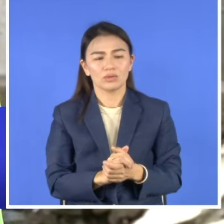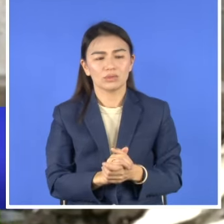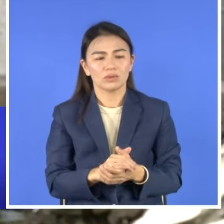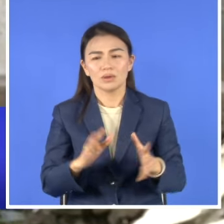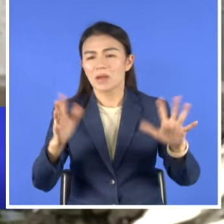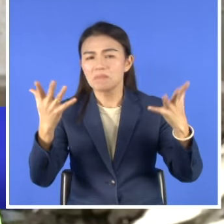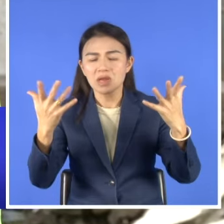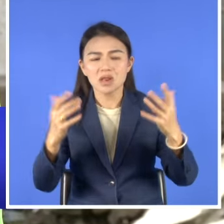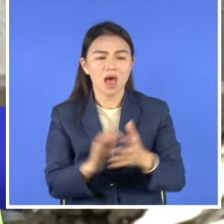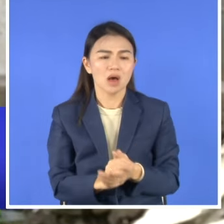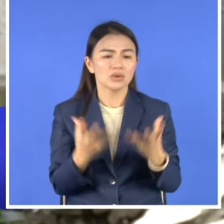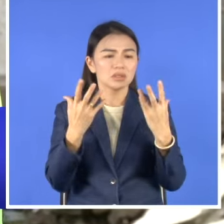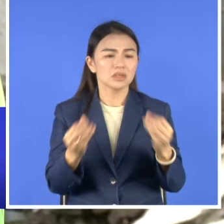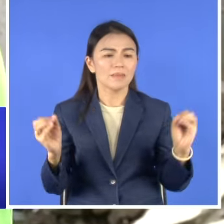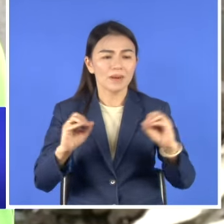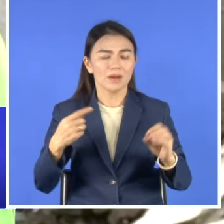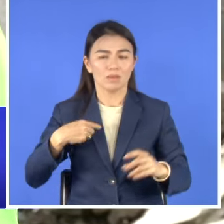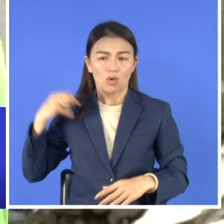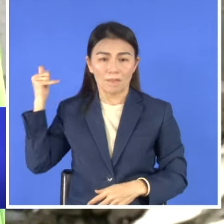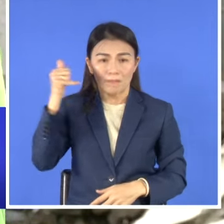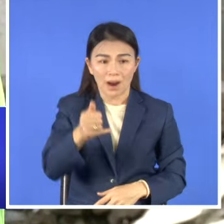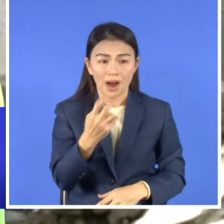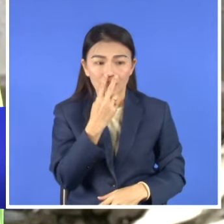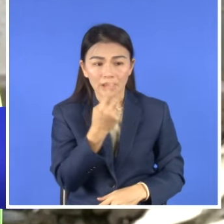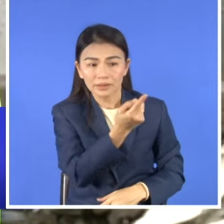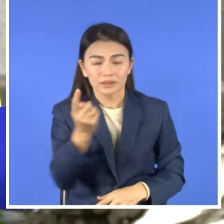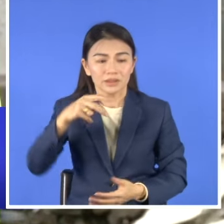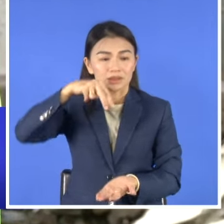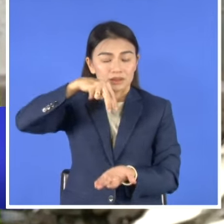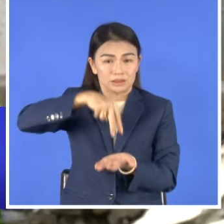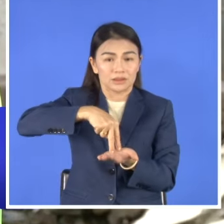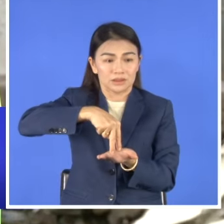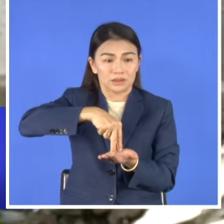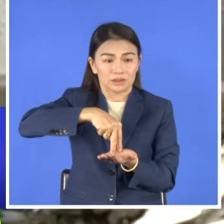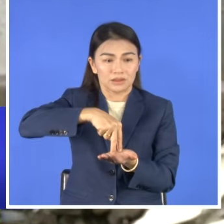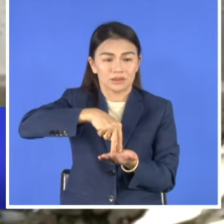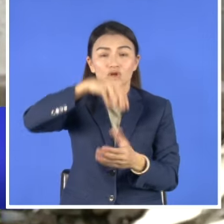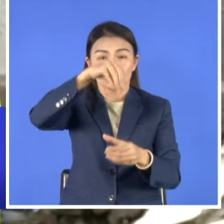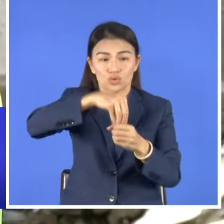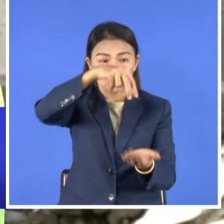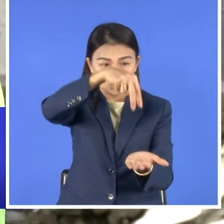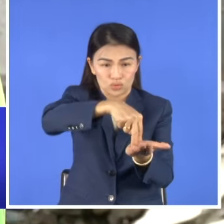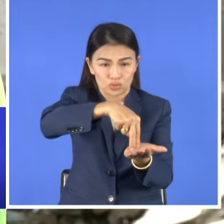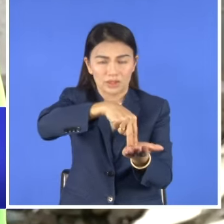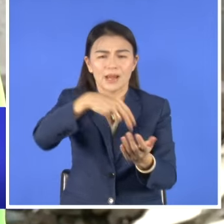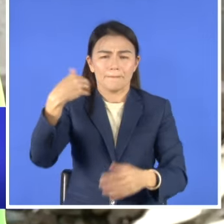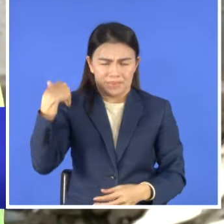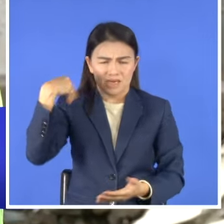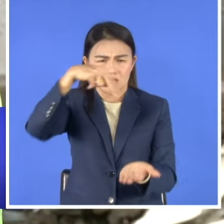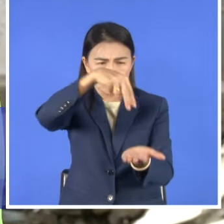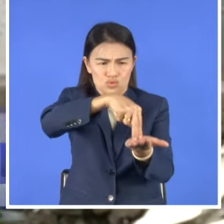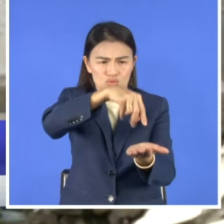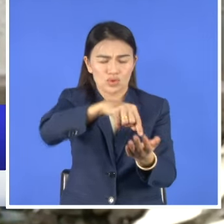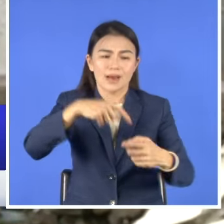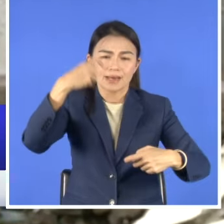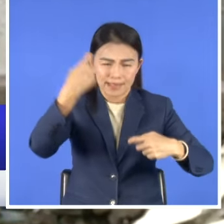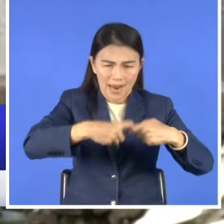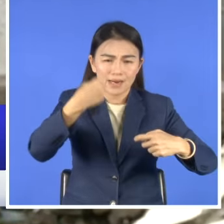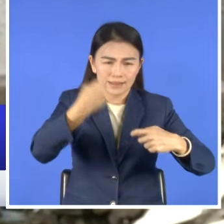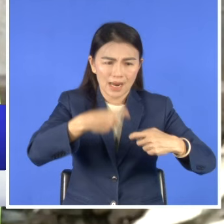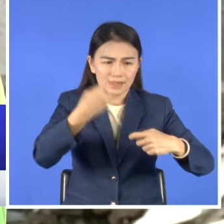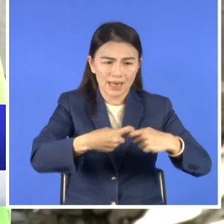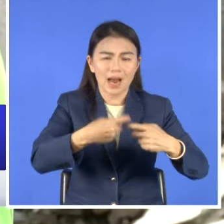วันแรกที่ผมมาผมก็บอกเค้าเนี่ยก็ยังยืนอยู่ตรงนี้ไม่ใช่เหรอก็ยังอยู่ยังมีอยู่ครับครับถึงจะลำบากยากเห็นยัง